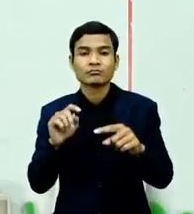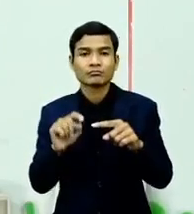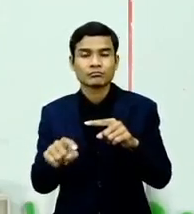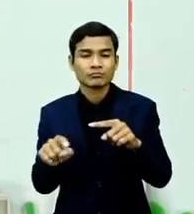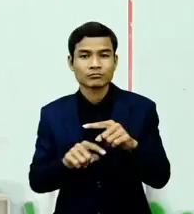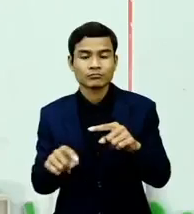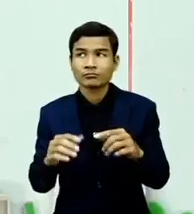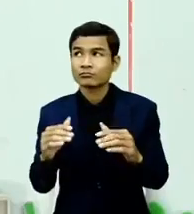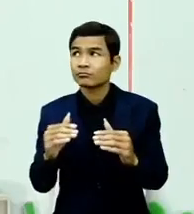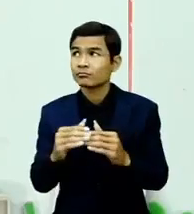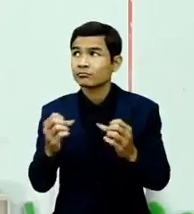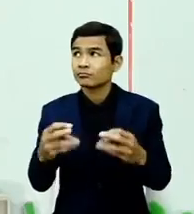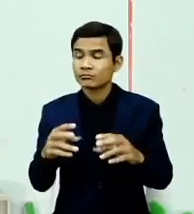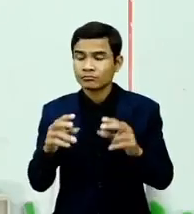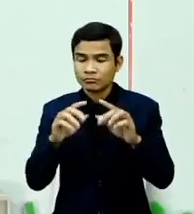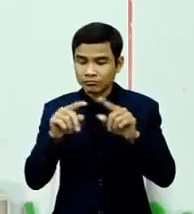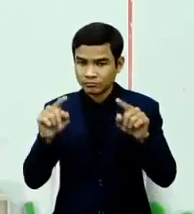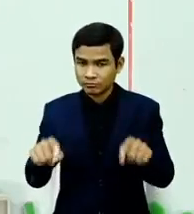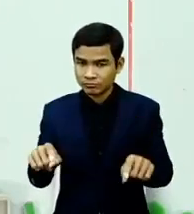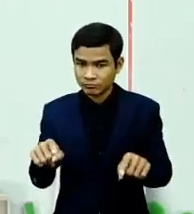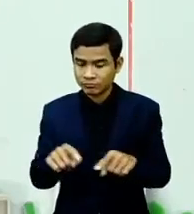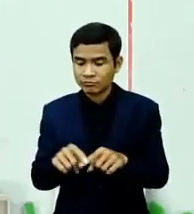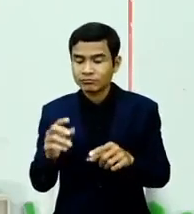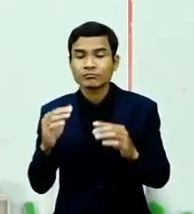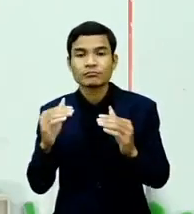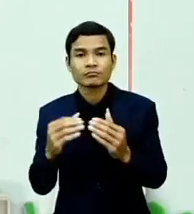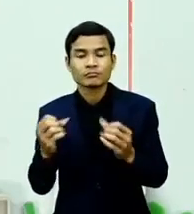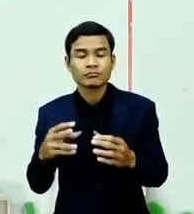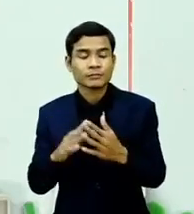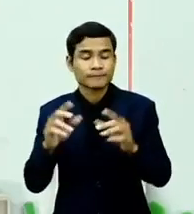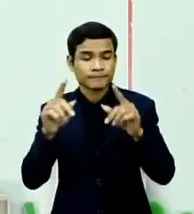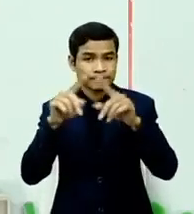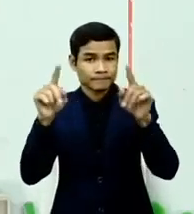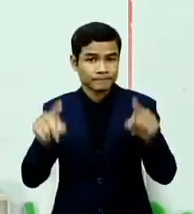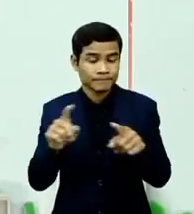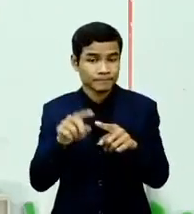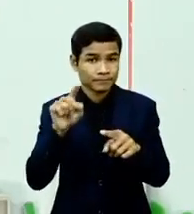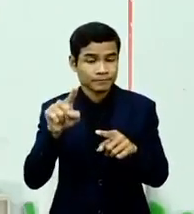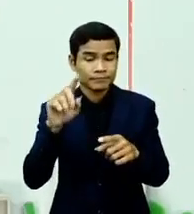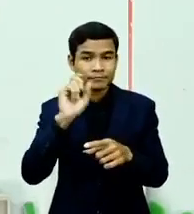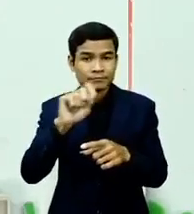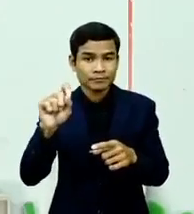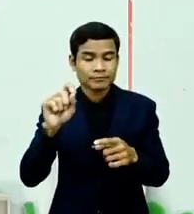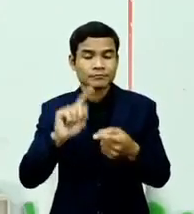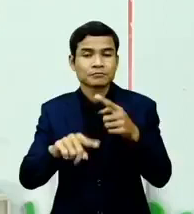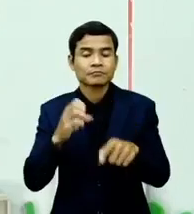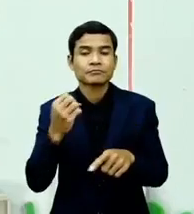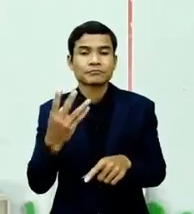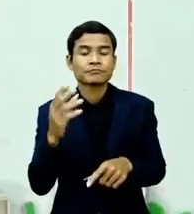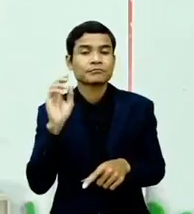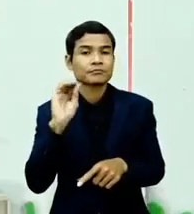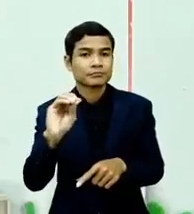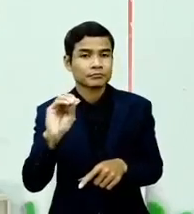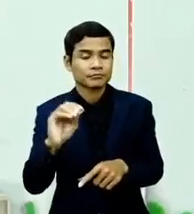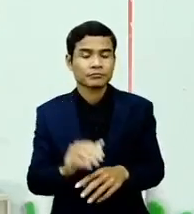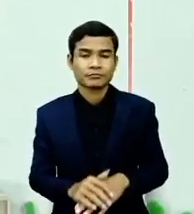នឹងប្រអប់ចាអញ្ចឹងកូនកូនដឹងទេប្រអប់ខាងលើនេះថាតើយើងត្រូវបំពេញលេខប៉ុន្មាន